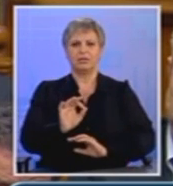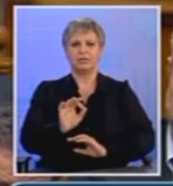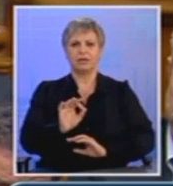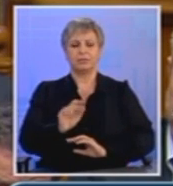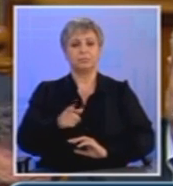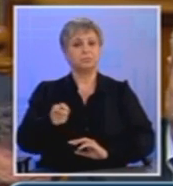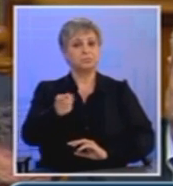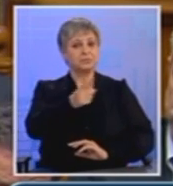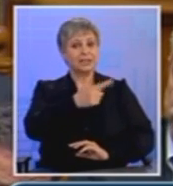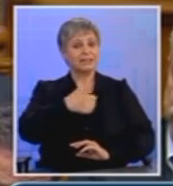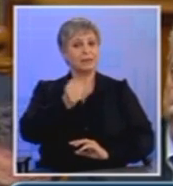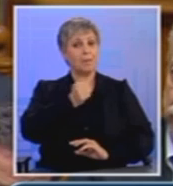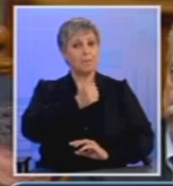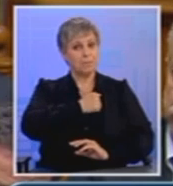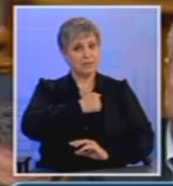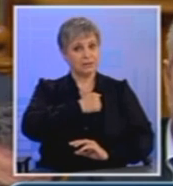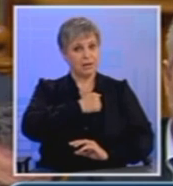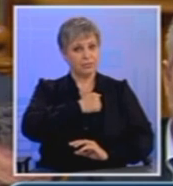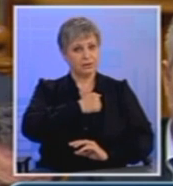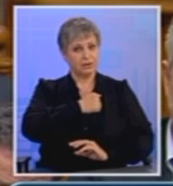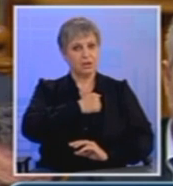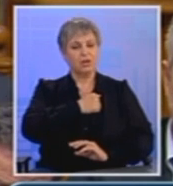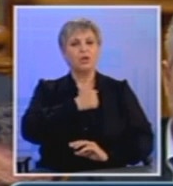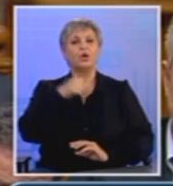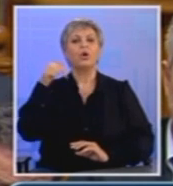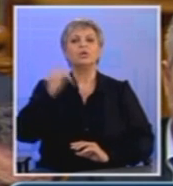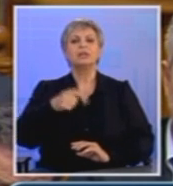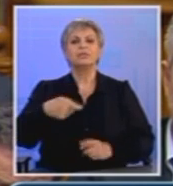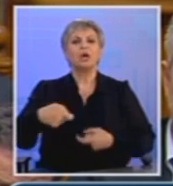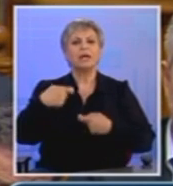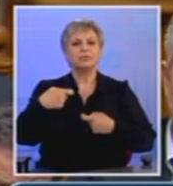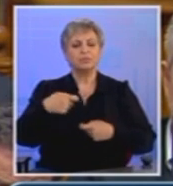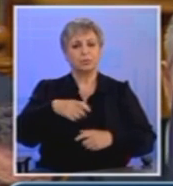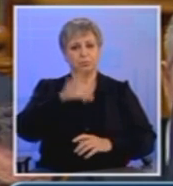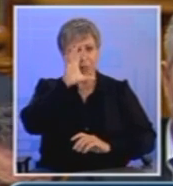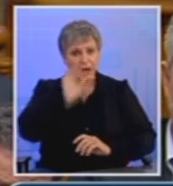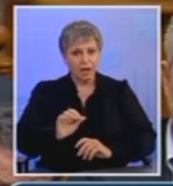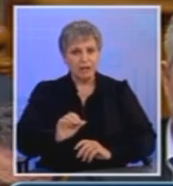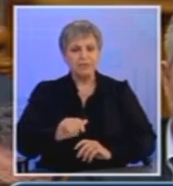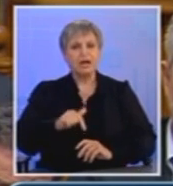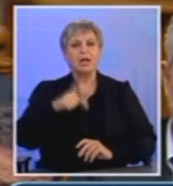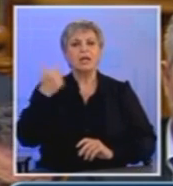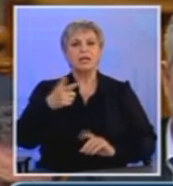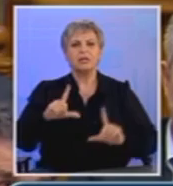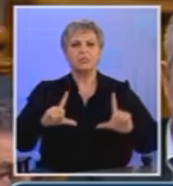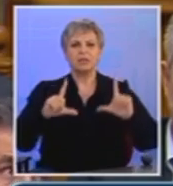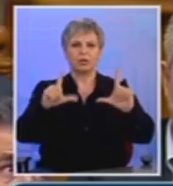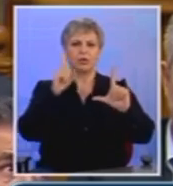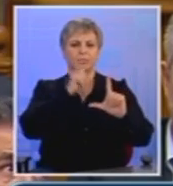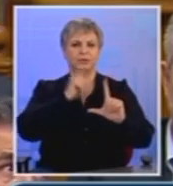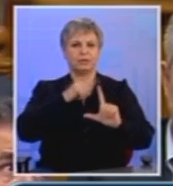πιστεύετε ότι είναι υπαρκτός ή πλαστός αυτός ο εκβιασμός και αναφέρομαι για να